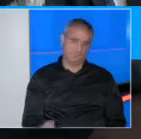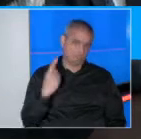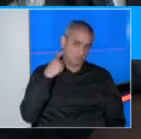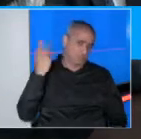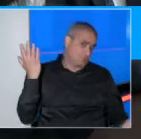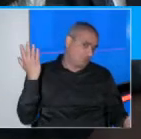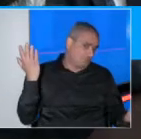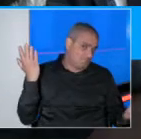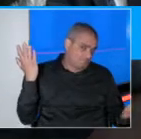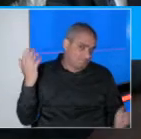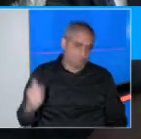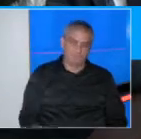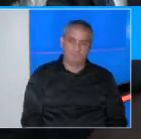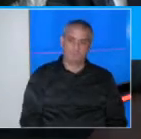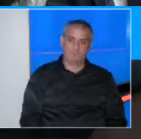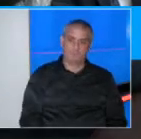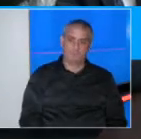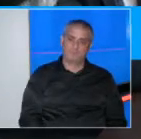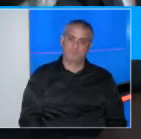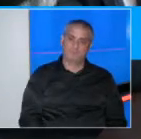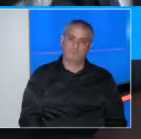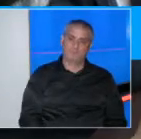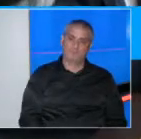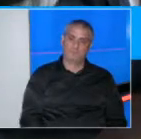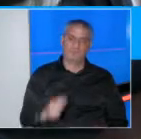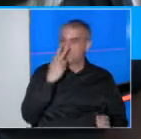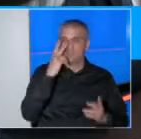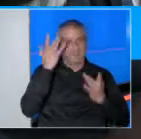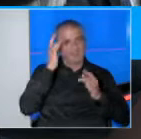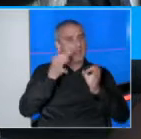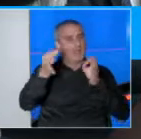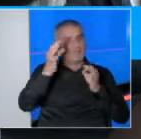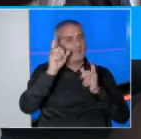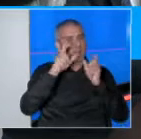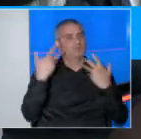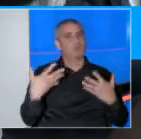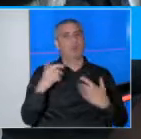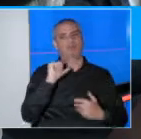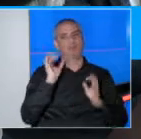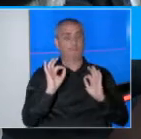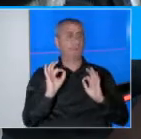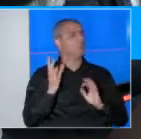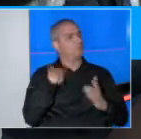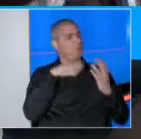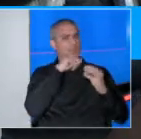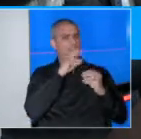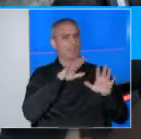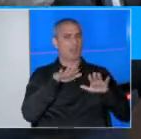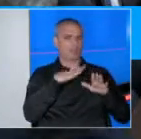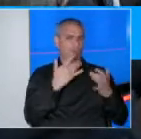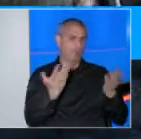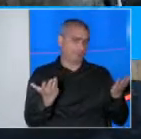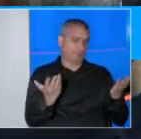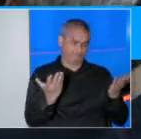נכנס. בוא נראה מי ידאג באמת לפריפריה ולאנשים באמת עם השכבות החלשות. אז בוא נדבר על הממשלה